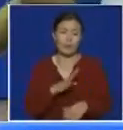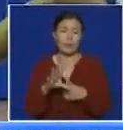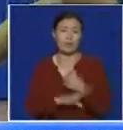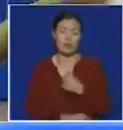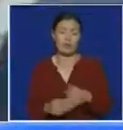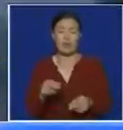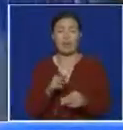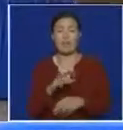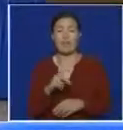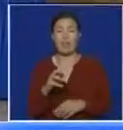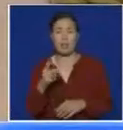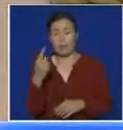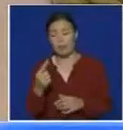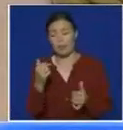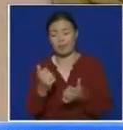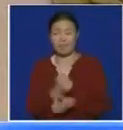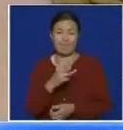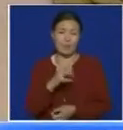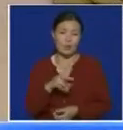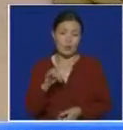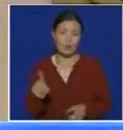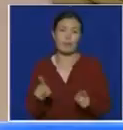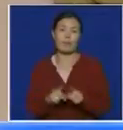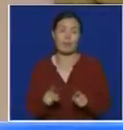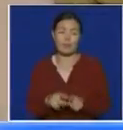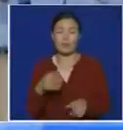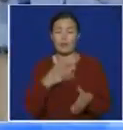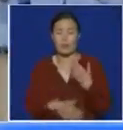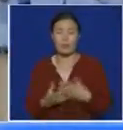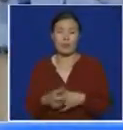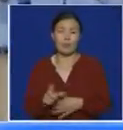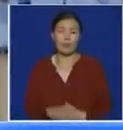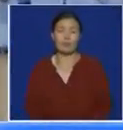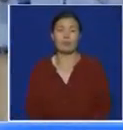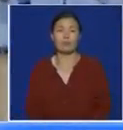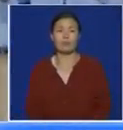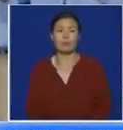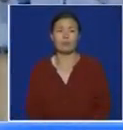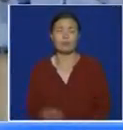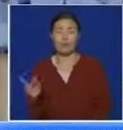кезеңде пенальтиден бір ұпаймен есе жіберген мұнайлықтар да ерекше қуанышты. Екінші орын иелендік.